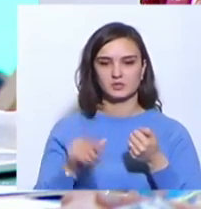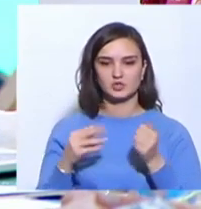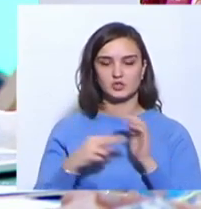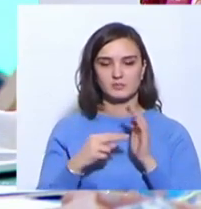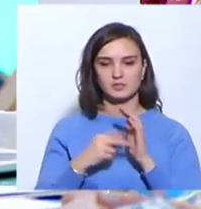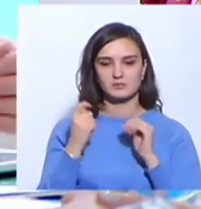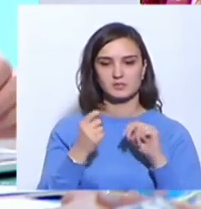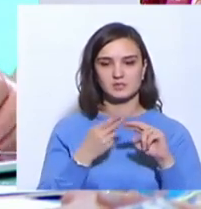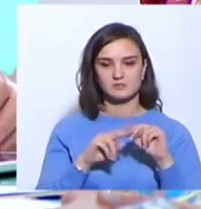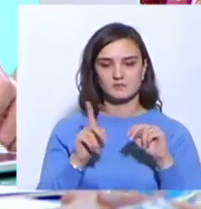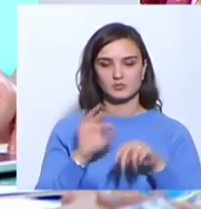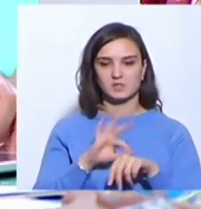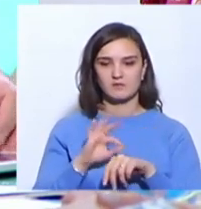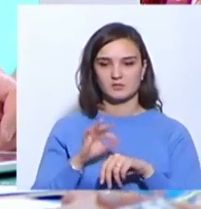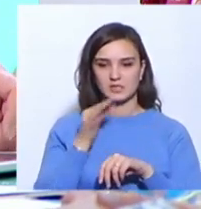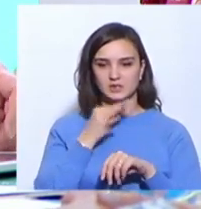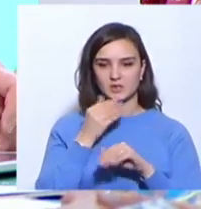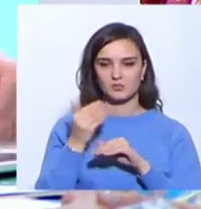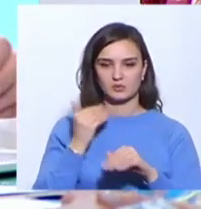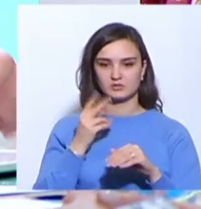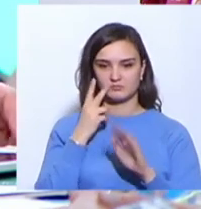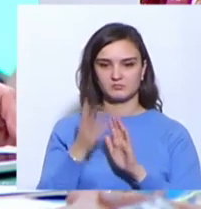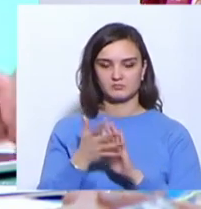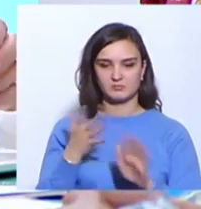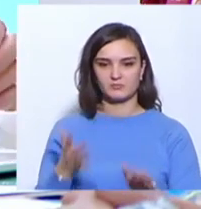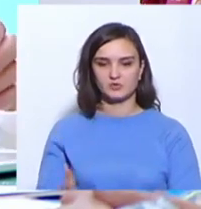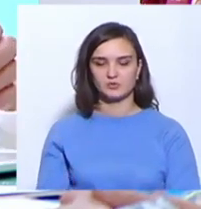შეფასებას იმისათვის, რომ დაავადება ადრეულ ეტაპზე ამოვიცნოთ.